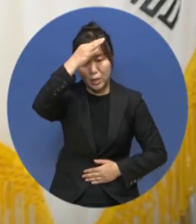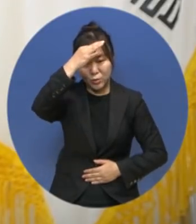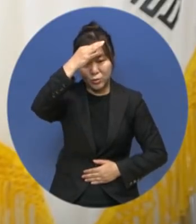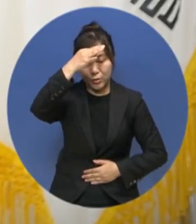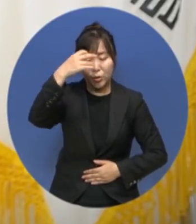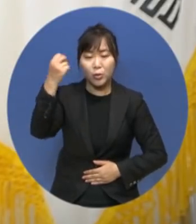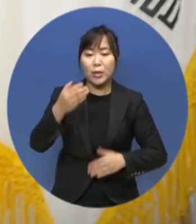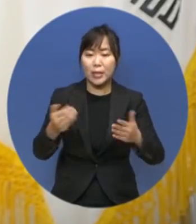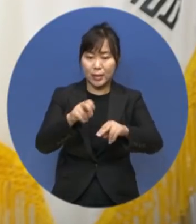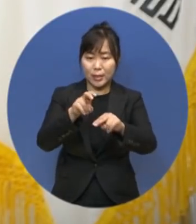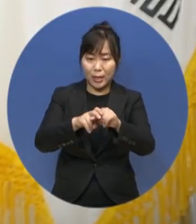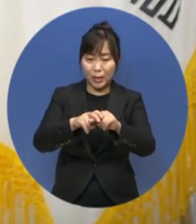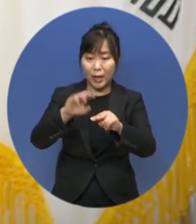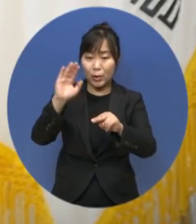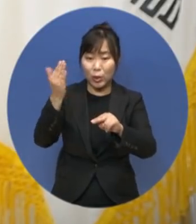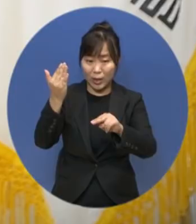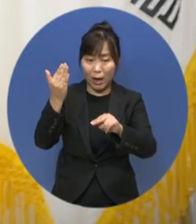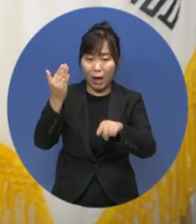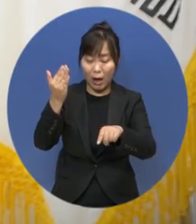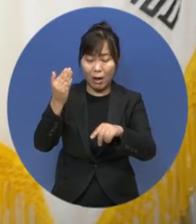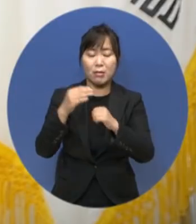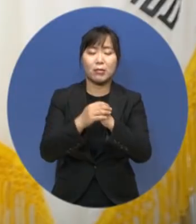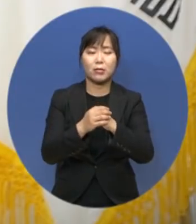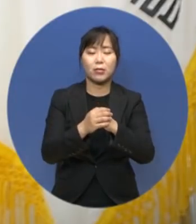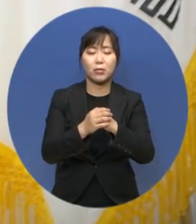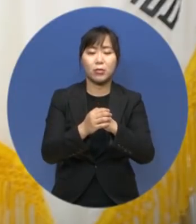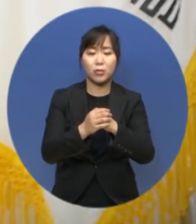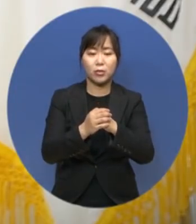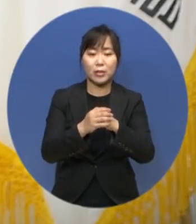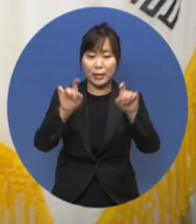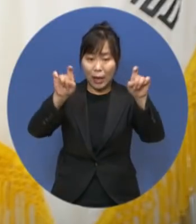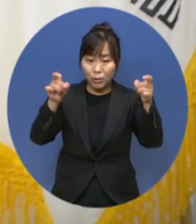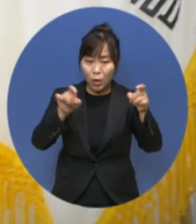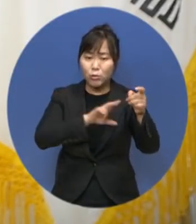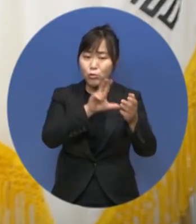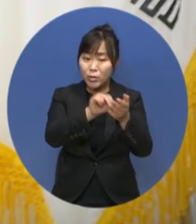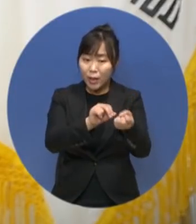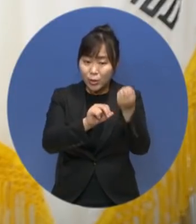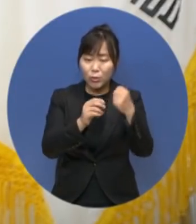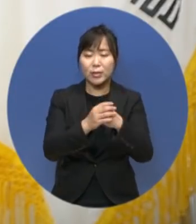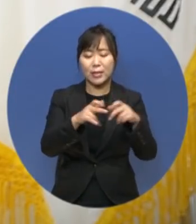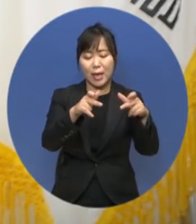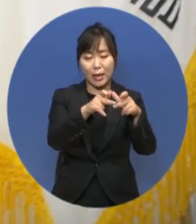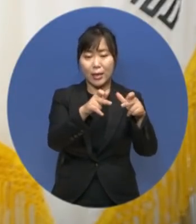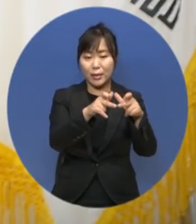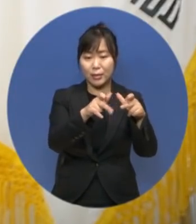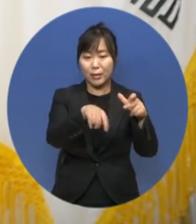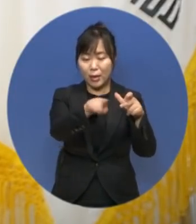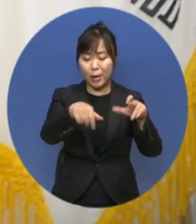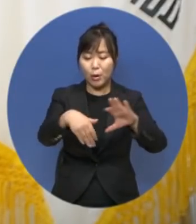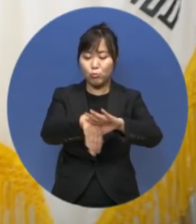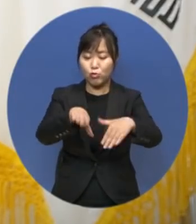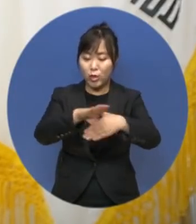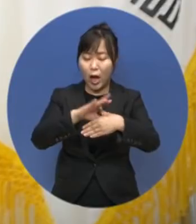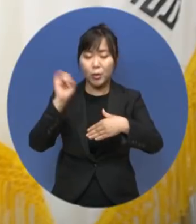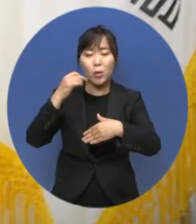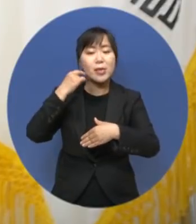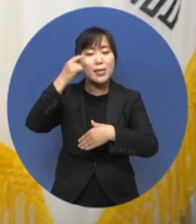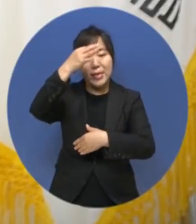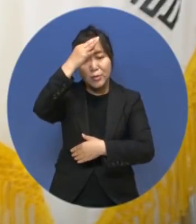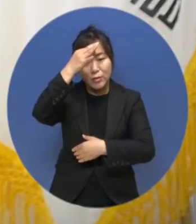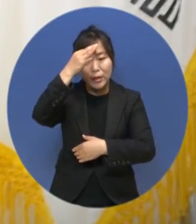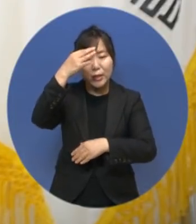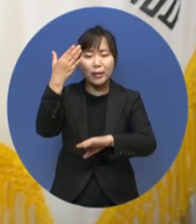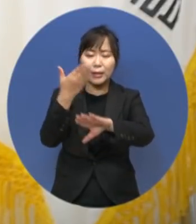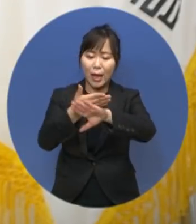문화예술 일자리가 되다라는 소주제로 장애인에게 문화와 예술이 또